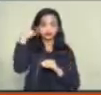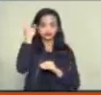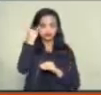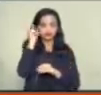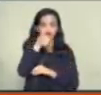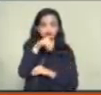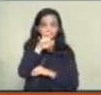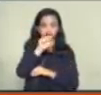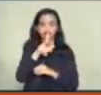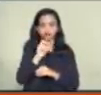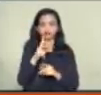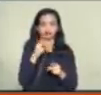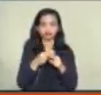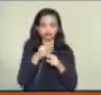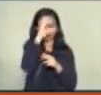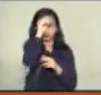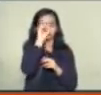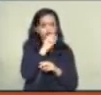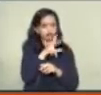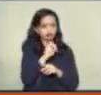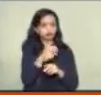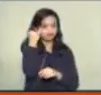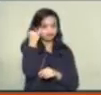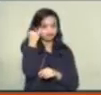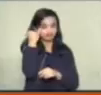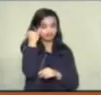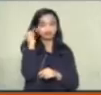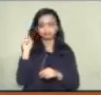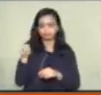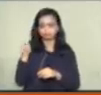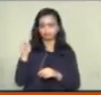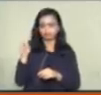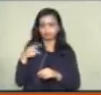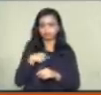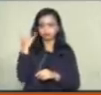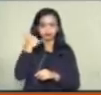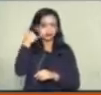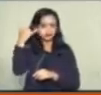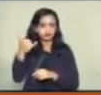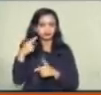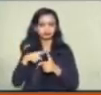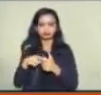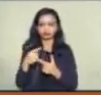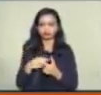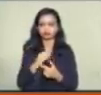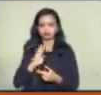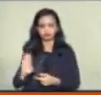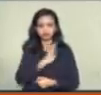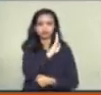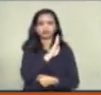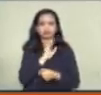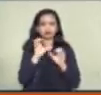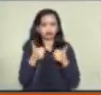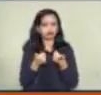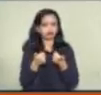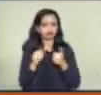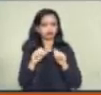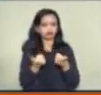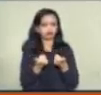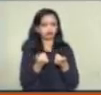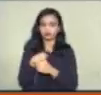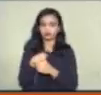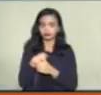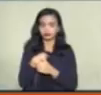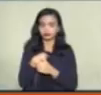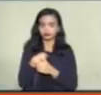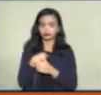yung lalaki. Jesse, okay. Okay. Tapos ngayon, tinawagan mo si Jesse? Yes, idol. Tinawagan ko po. Naglakas loob po ako, idol. Paano po naging tema ng pag-uusap